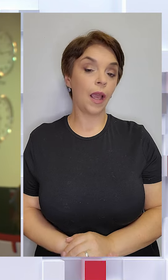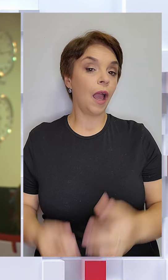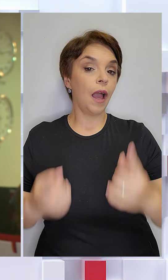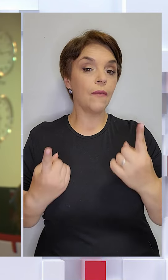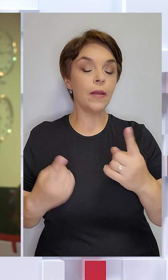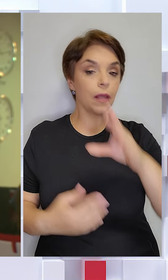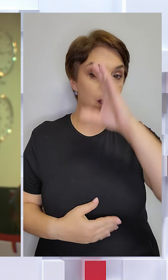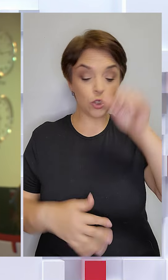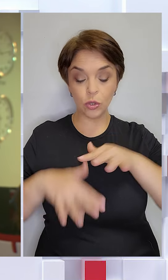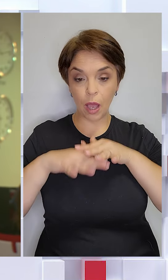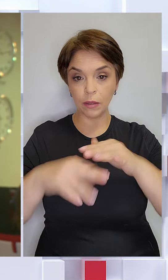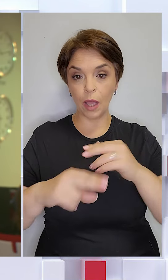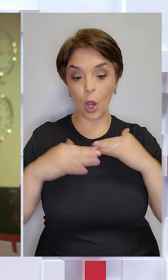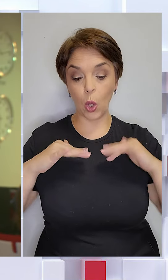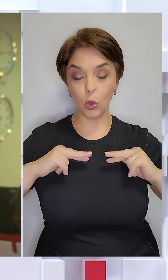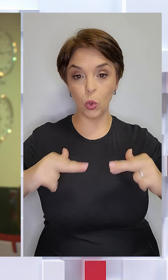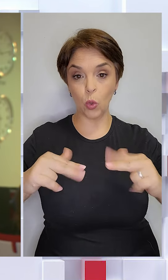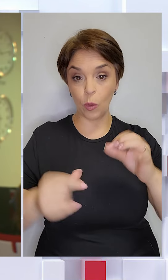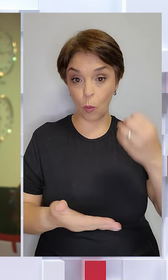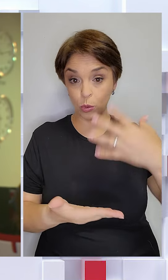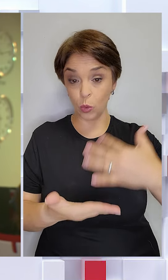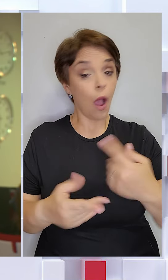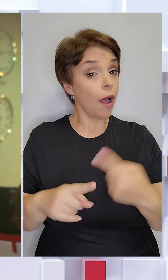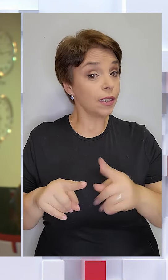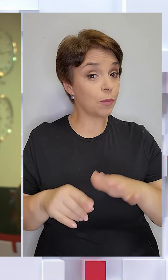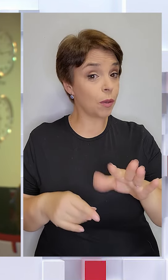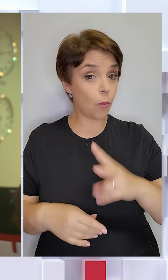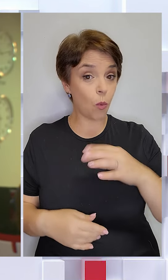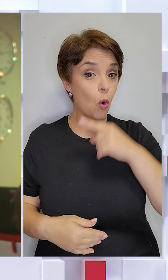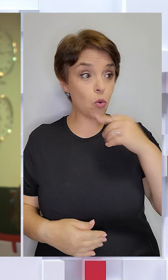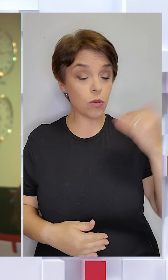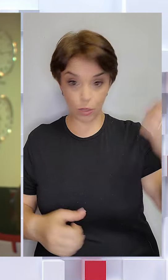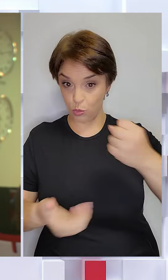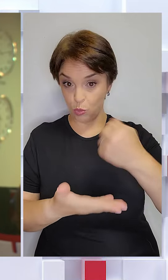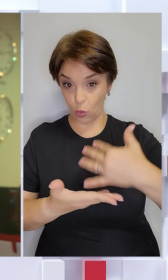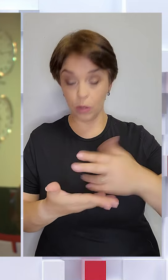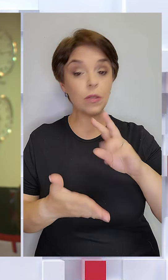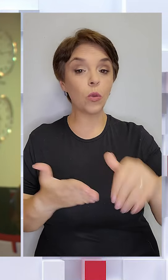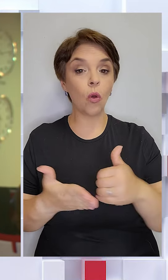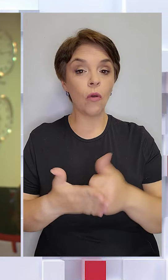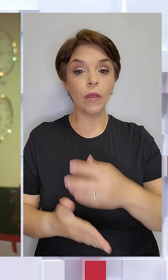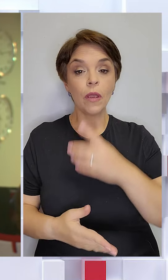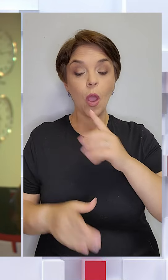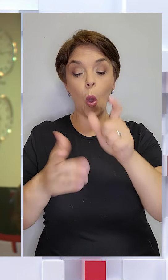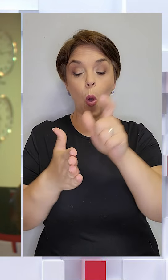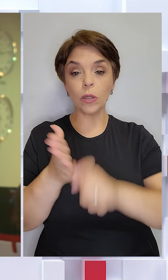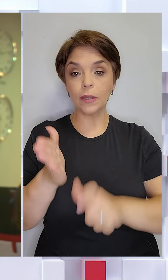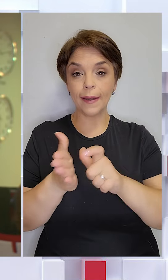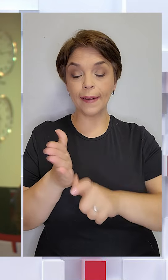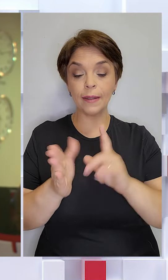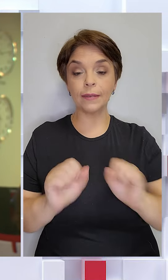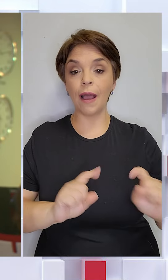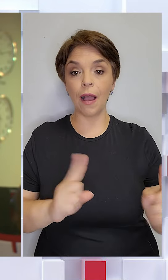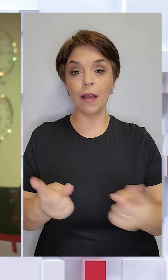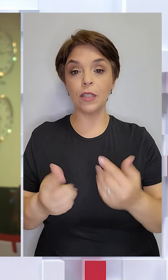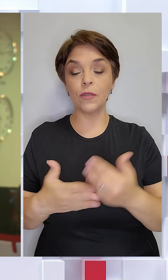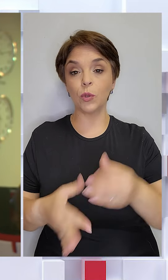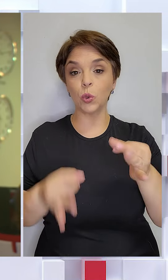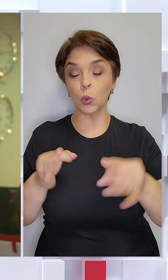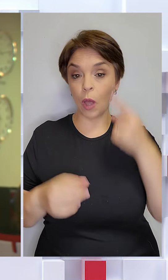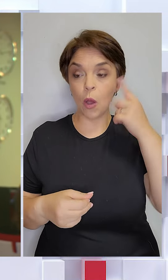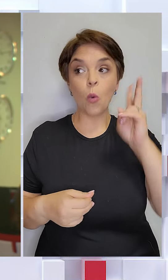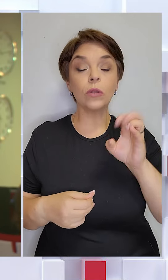Велика нічна атака дронів по столиці, але тепер вже по столиці Росії та нові ордери на арешт від суду в Гаазі, кого